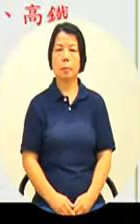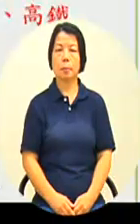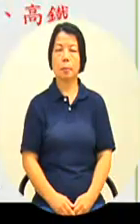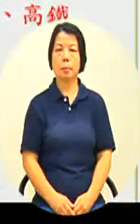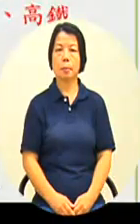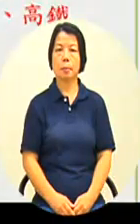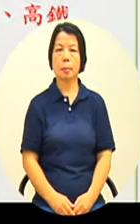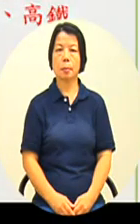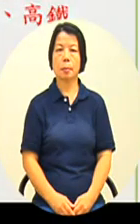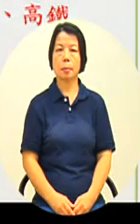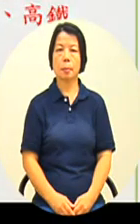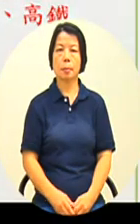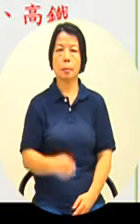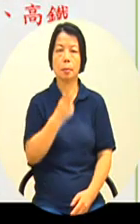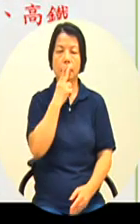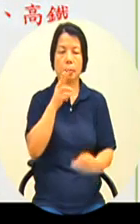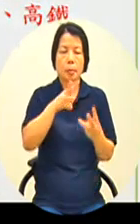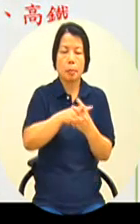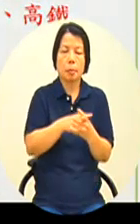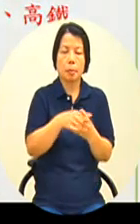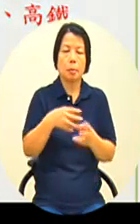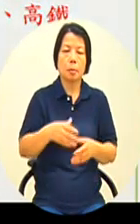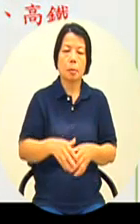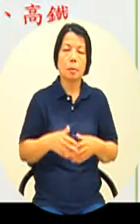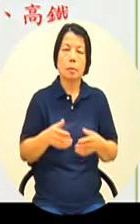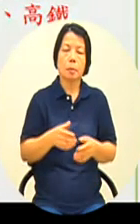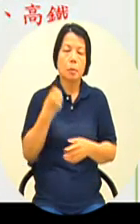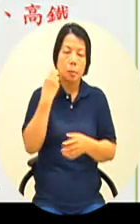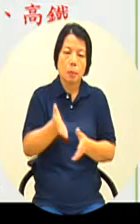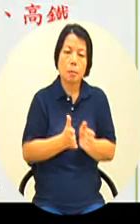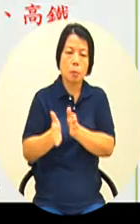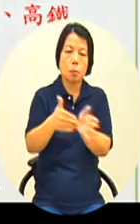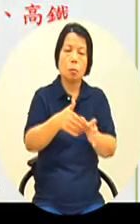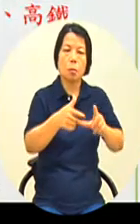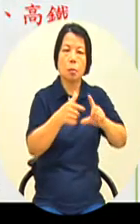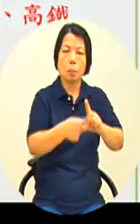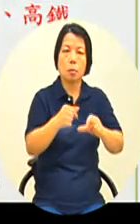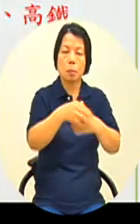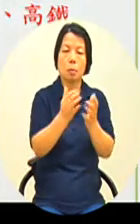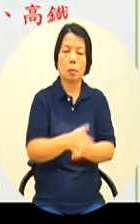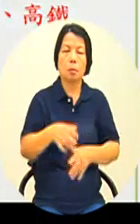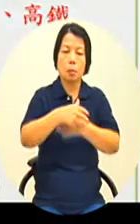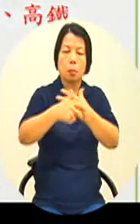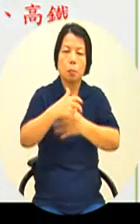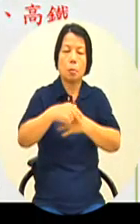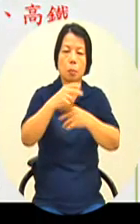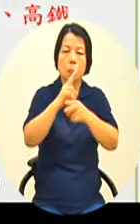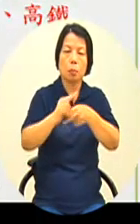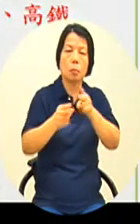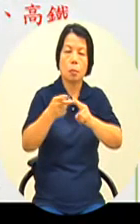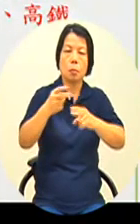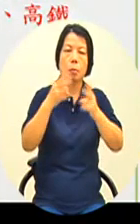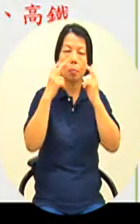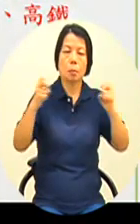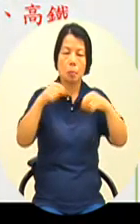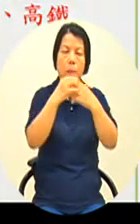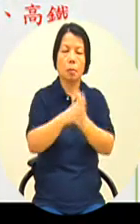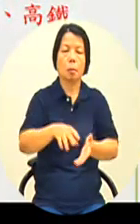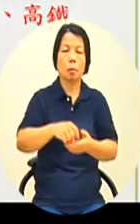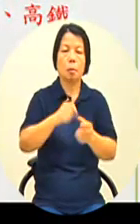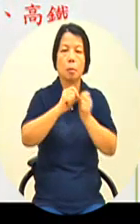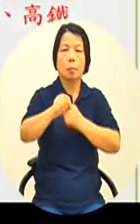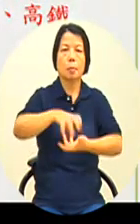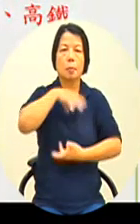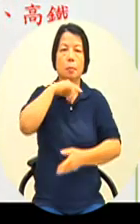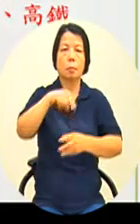括亚洲新湾区啊、市委及凤山行政中心、市议会、贝友营国家艺术。文化中心、长庚医院、高